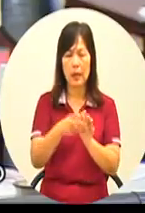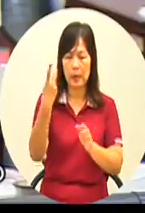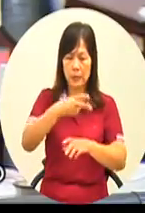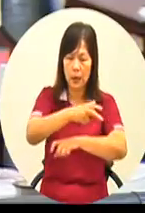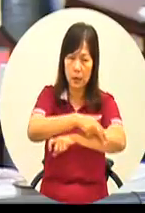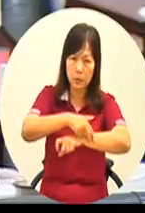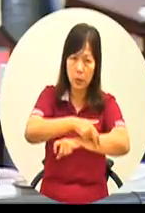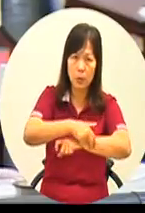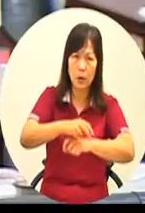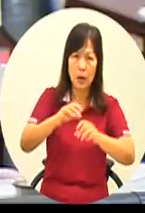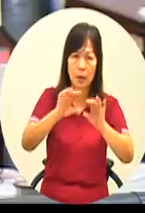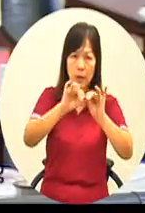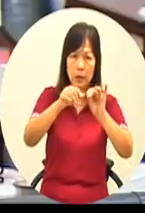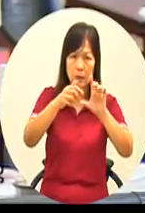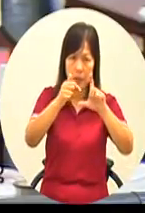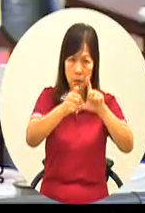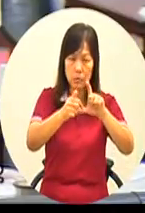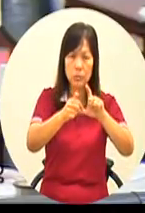它可能